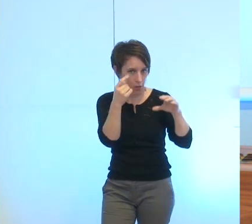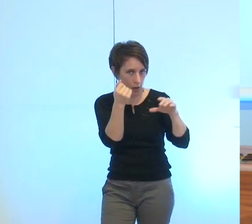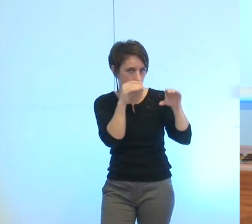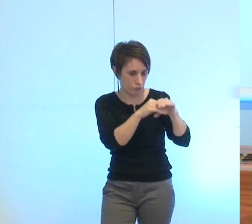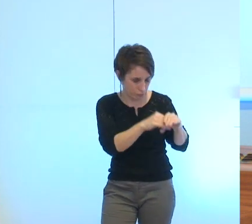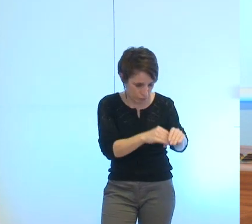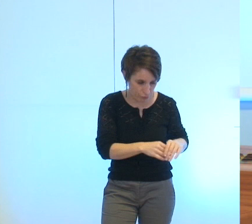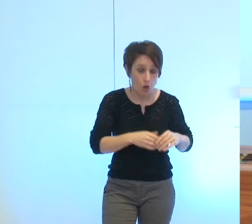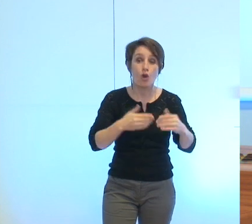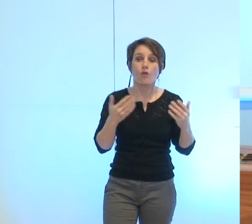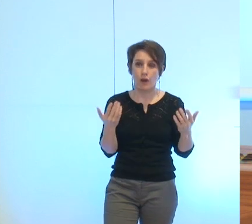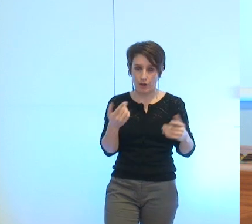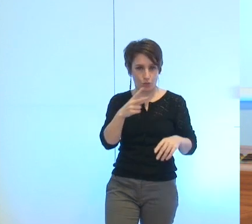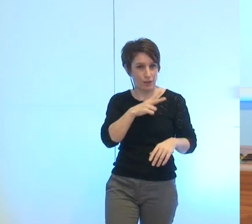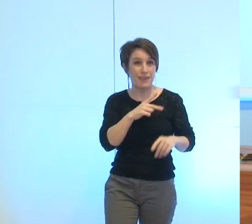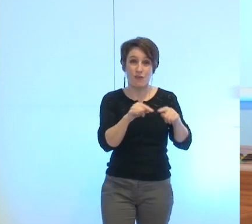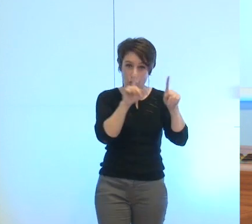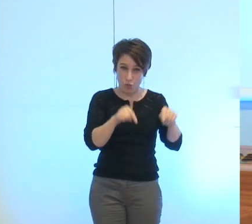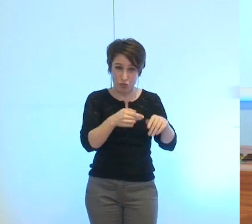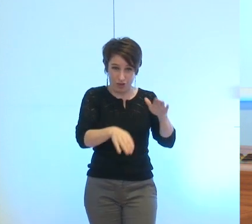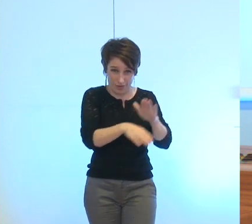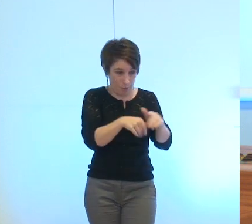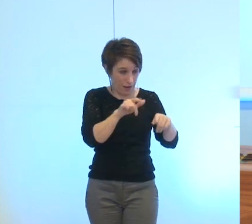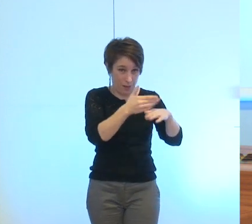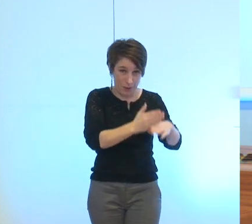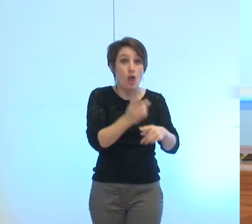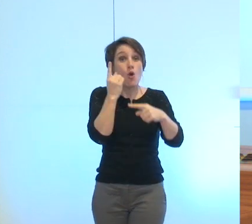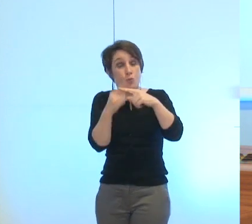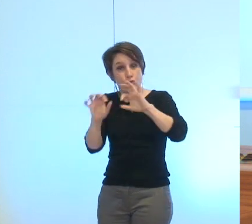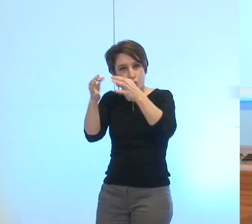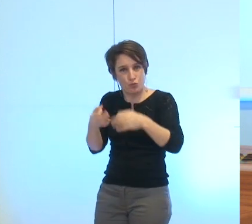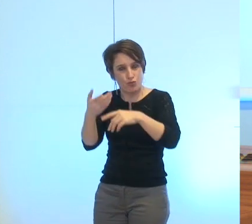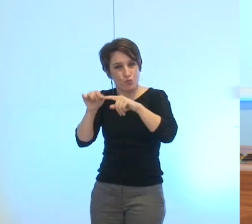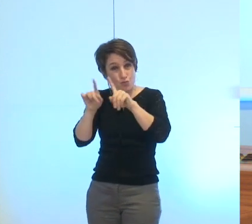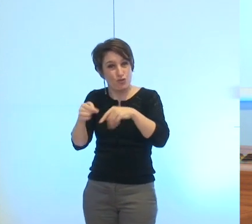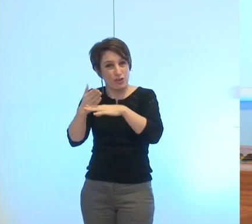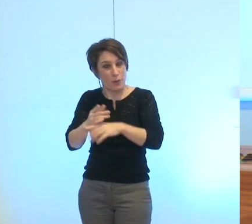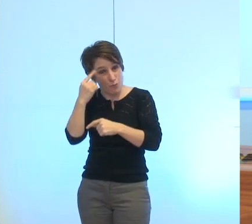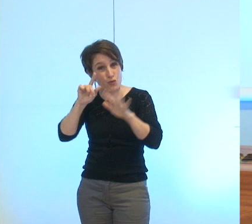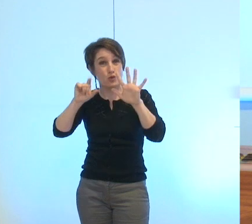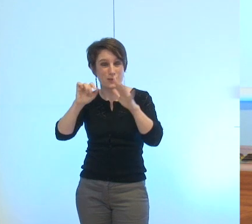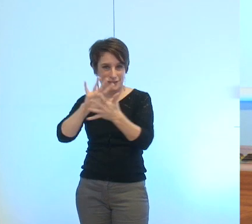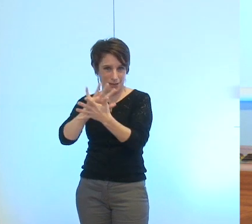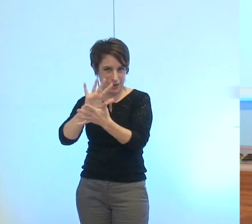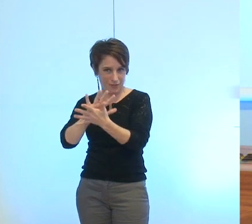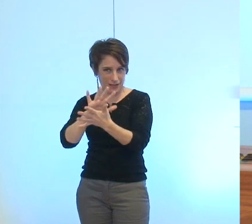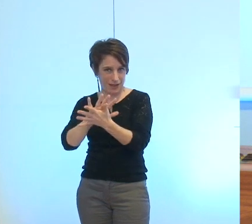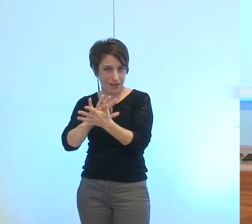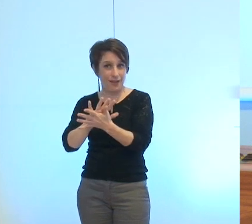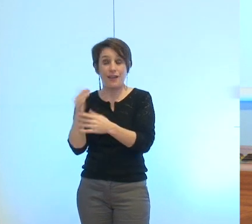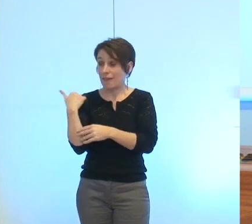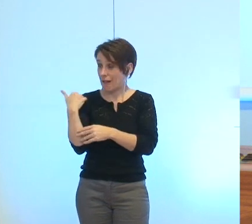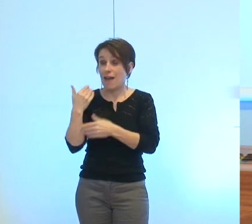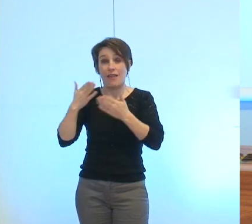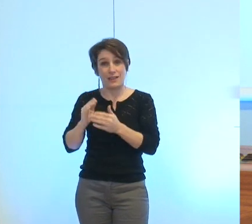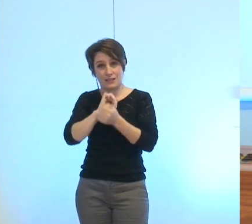voté il y avait un budget supplémentaire qui a été voté pour les 70e anniversaire et le la décision modificative de l'automne